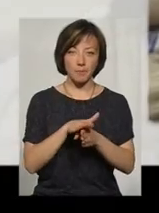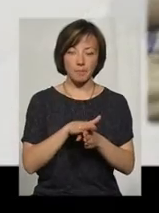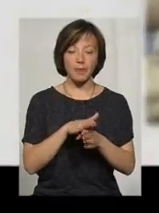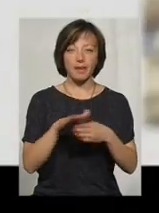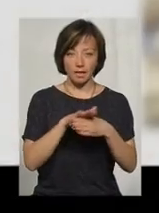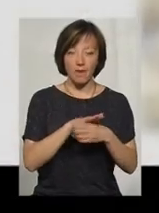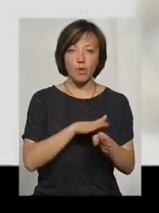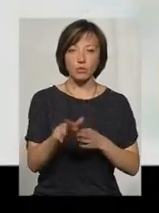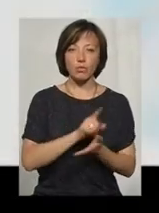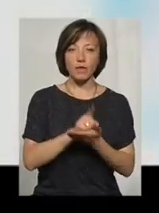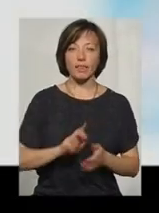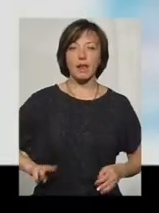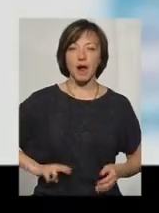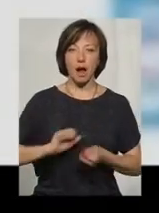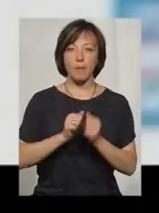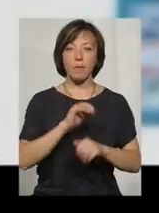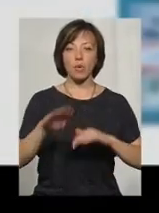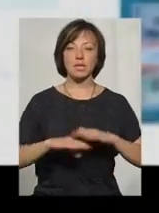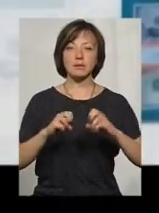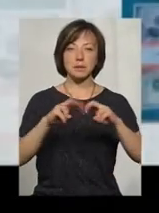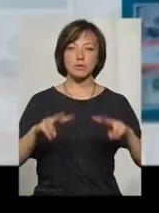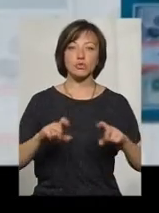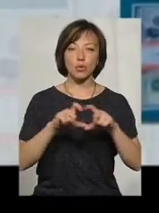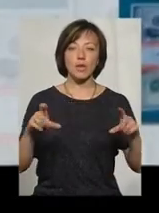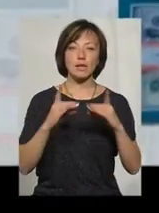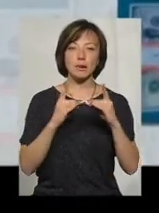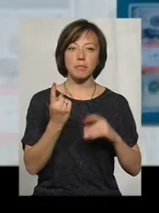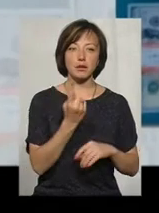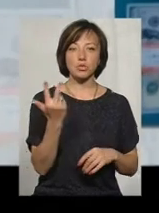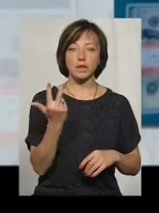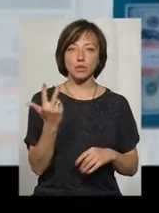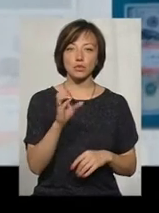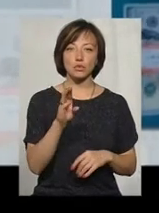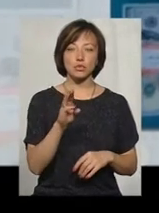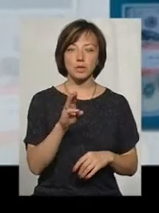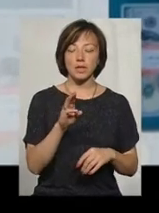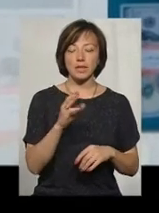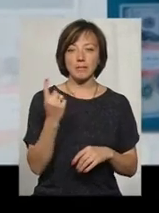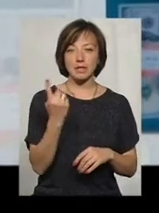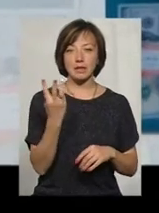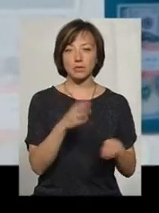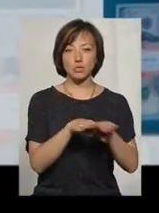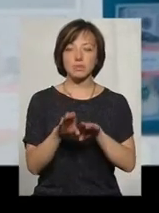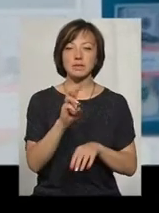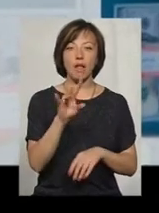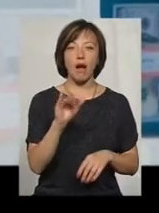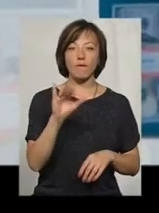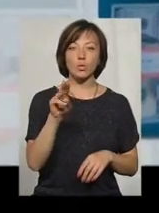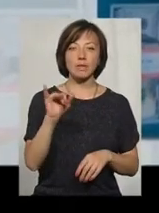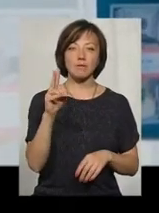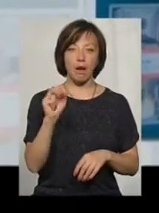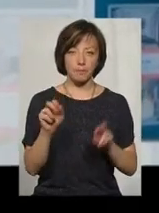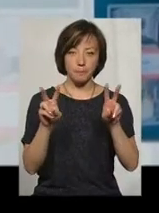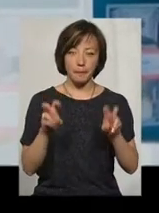обов'язки директора Кам'янець-Подільської спеціалізованої школи-інтернату 1-3 ступенів Славутинка. Депутата затримали, як кажуть,